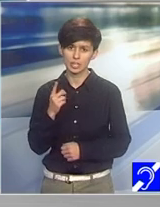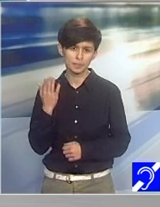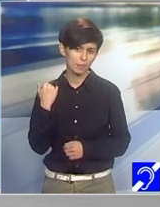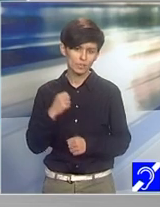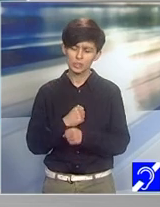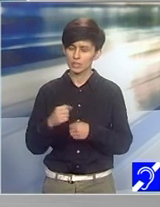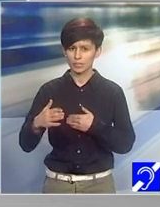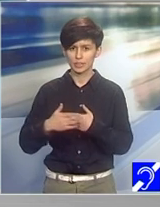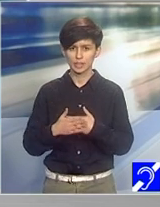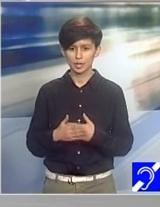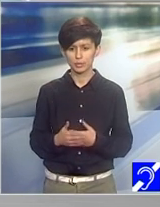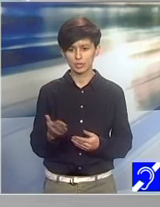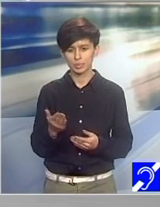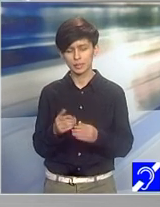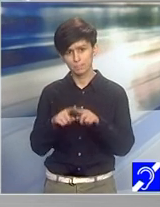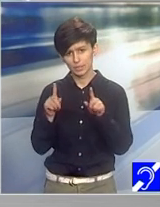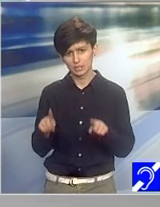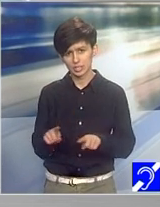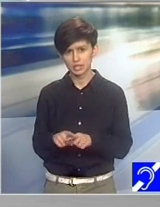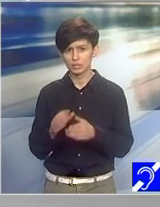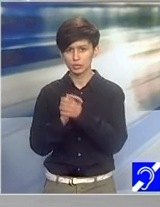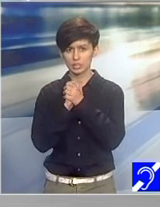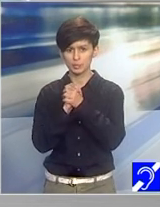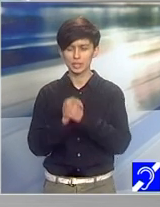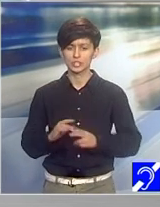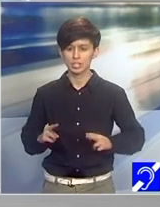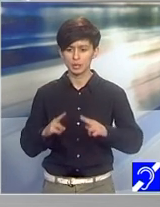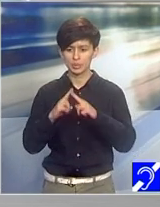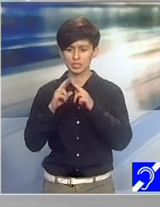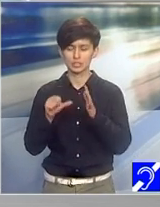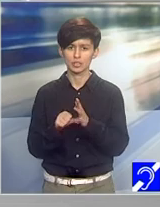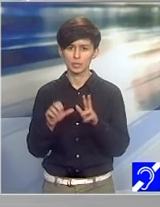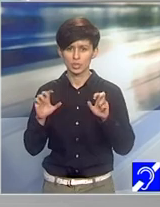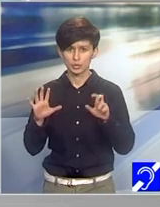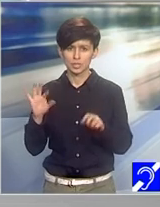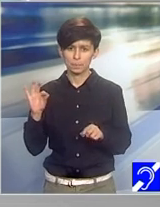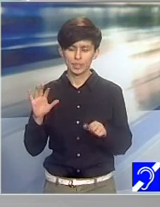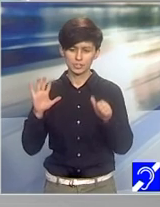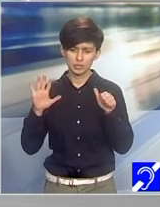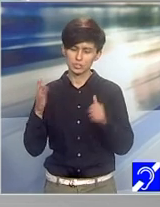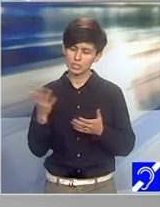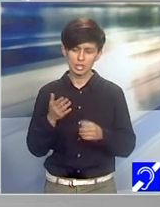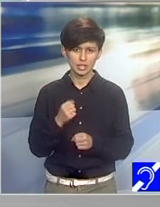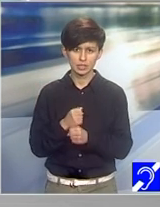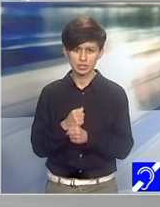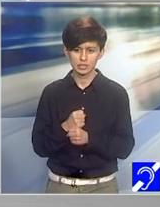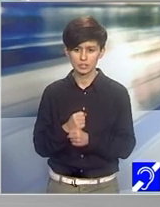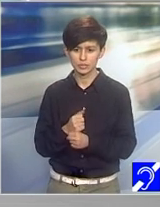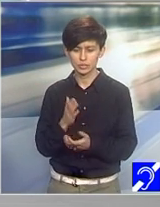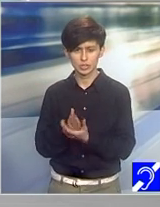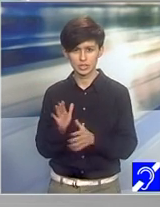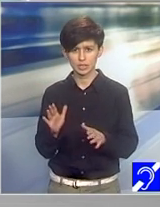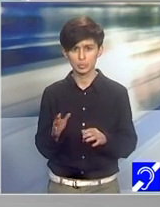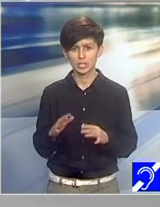aproape tratatul de pace de la Paris din 1856, care s-a finalizat în urma războiului Crimeei. Ei,